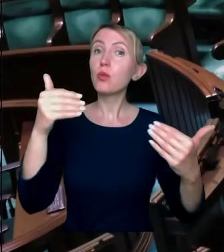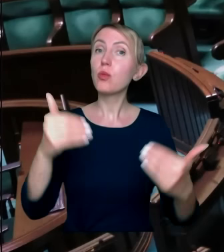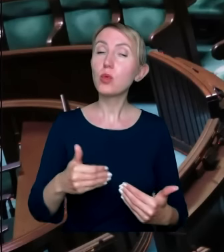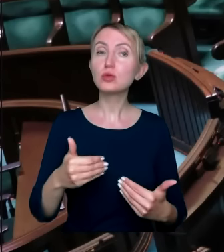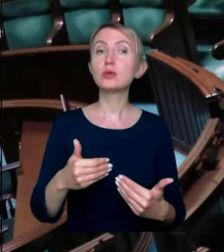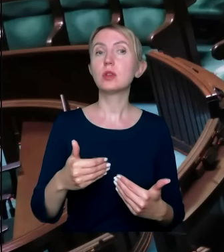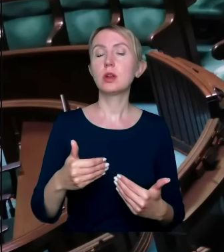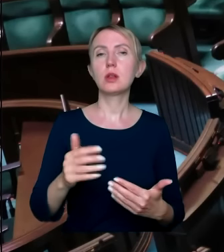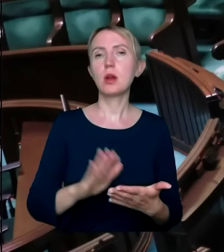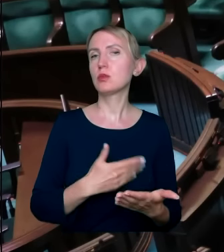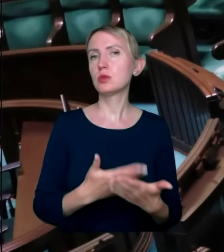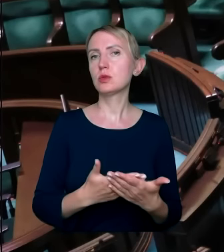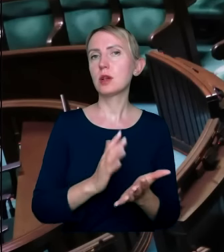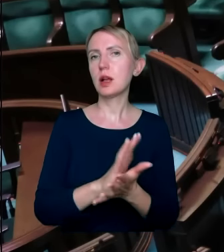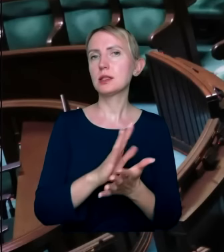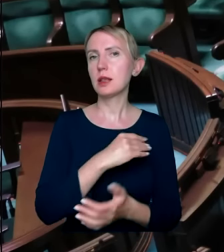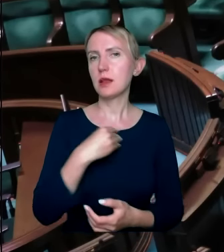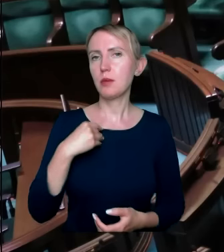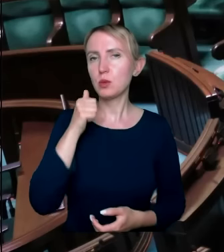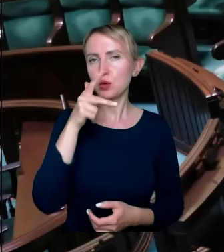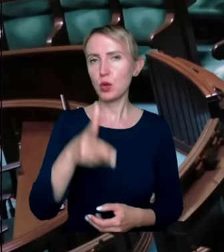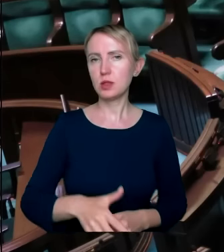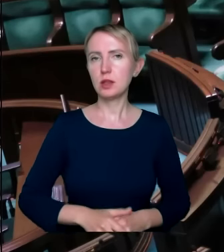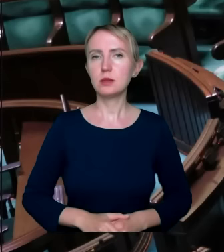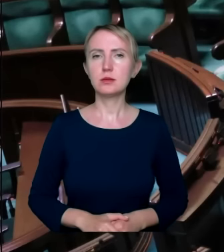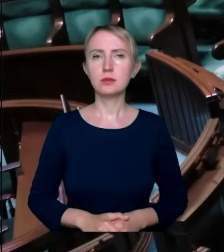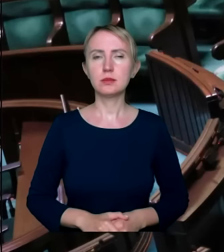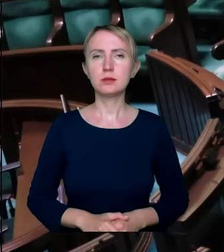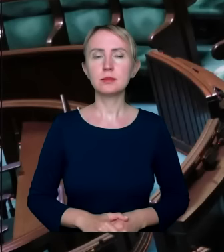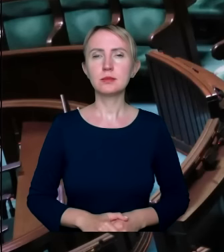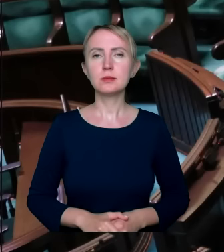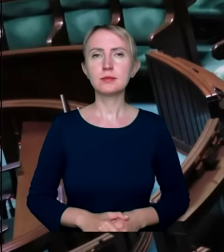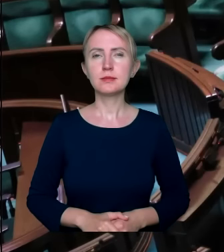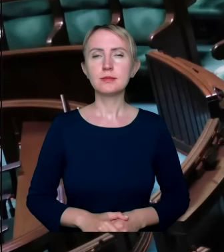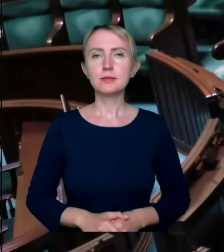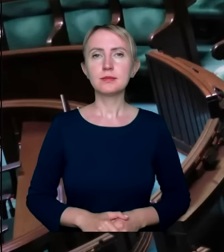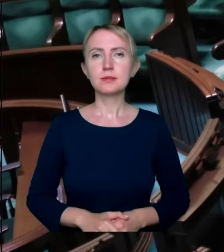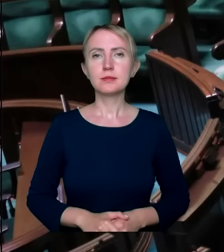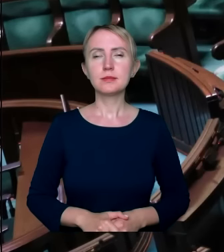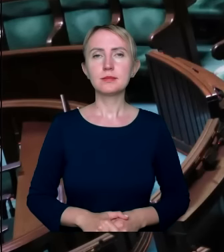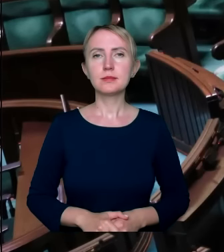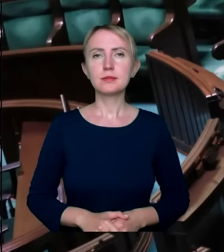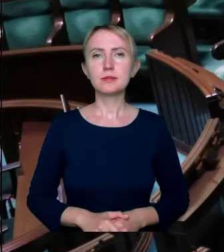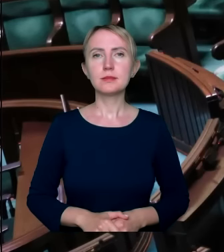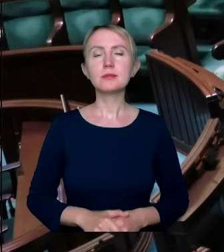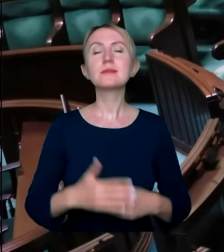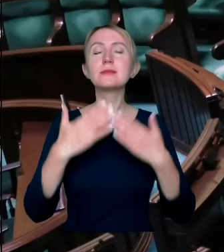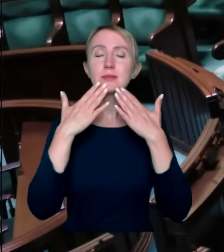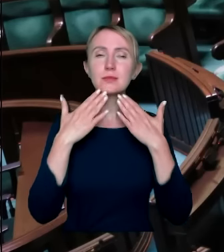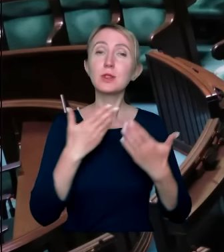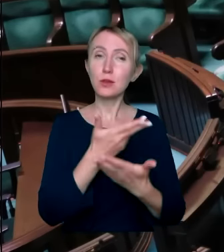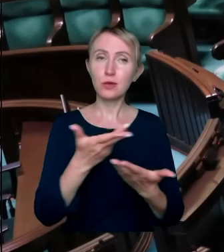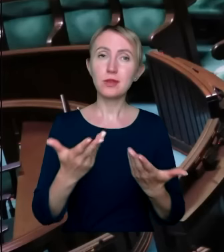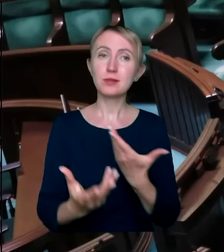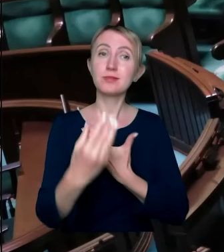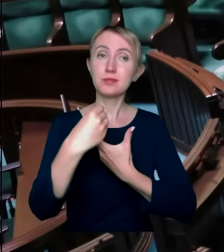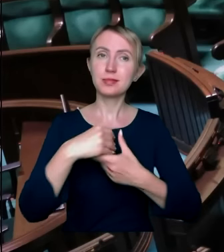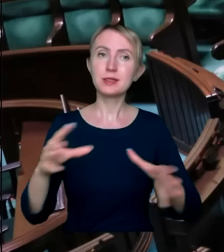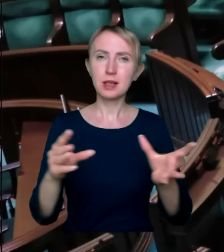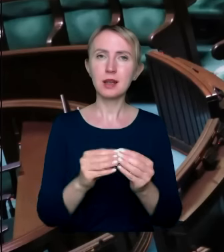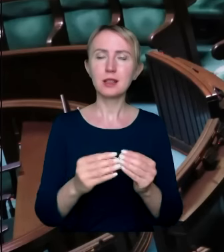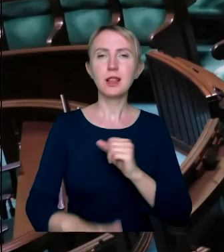chociażby Gazetę Polską codziennie. Takie mrugnięcie okiem do państwa. Oczywiście dziękujemy bardzo, że jesteście państwo z nami i